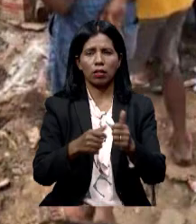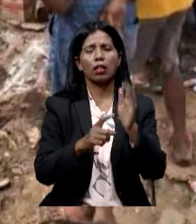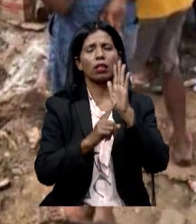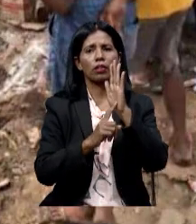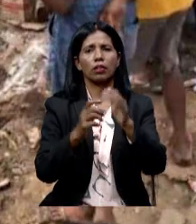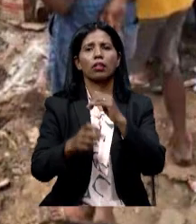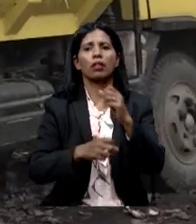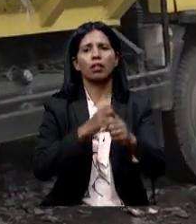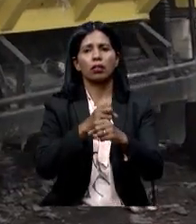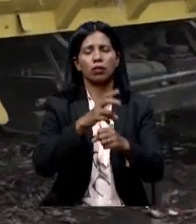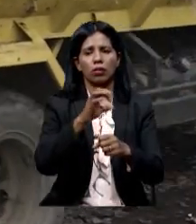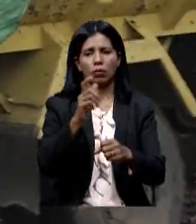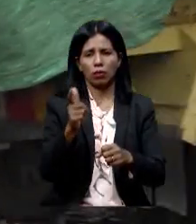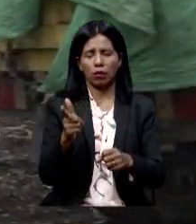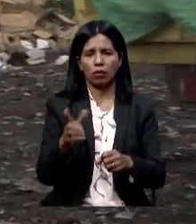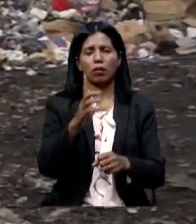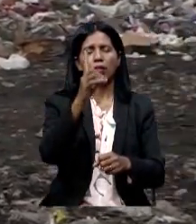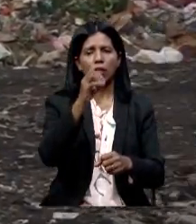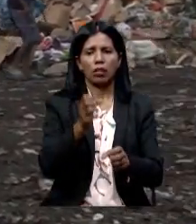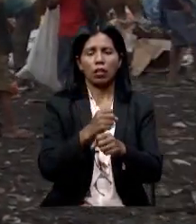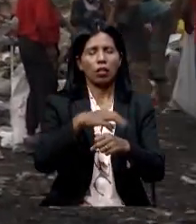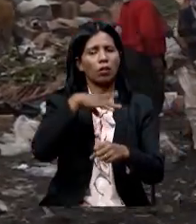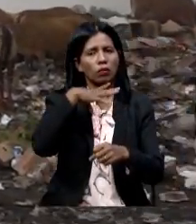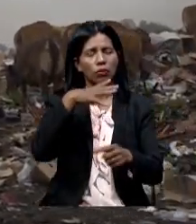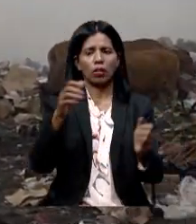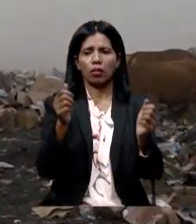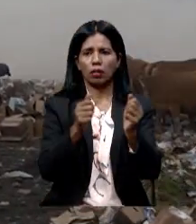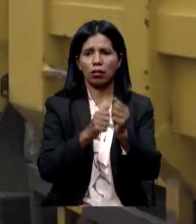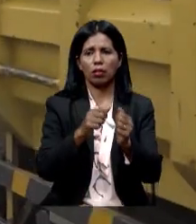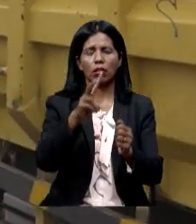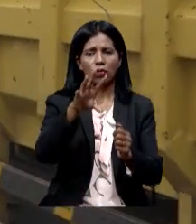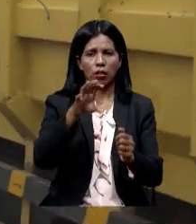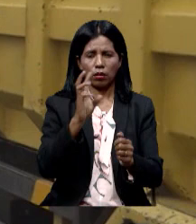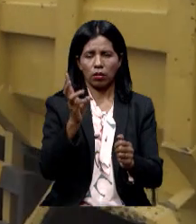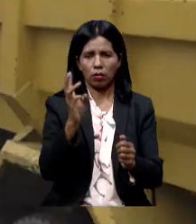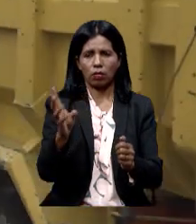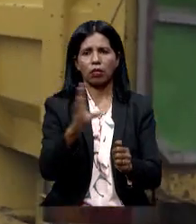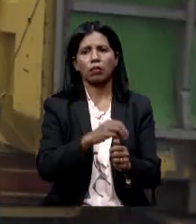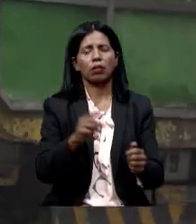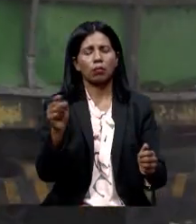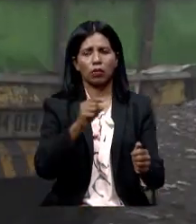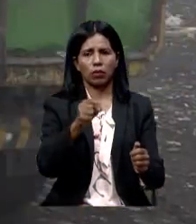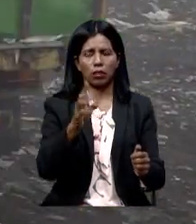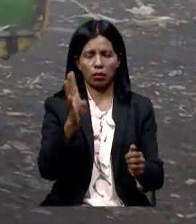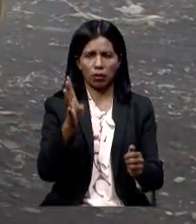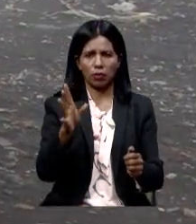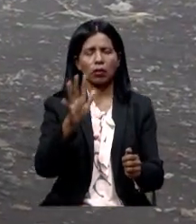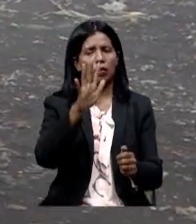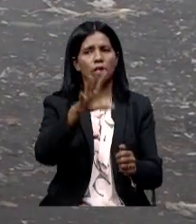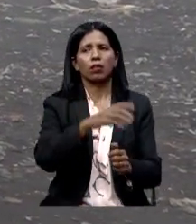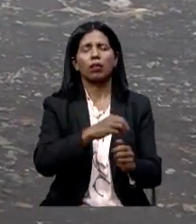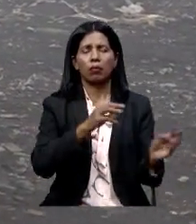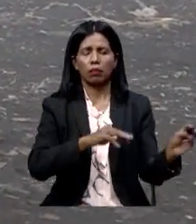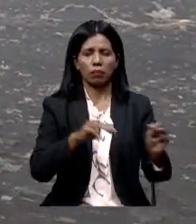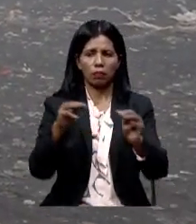Iha tinan rihunrua ruanulu dili produs lisu tonelada atus ruane nulu. Nebe persentu hat nulu resin lima mak